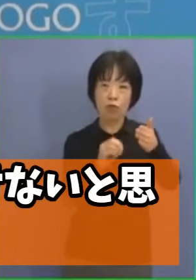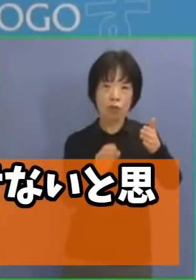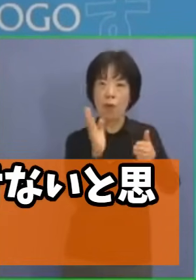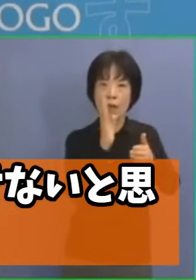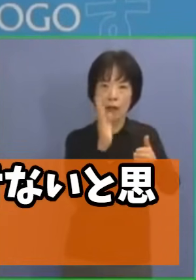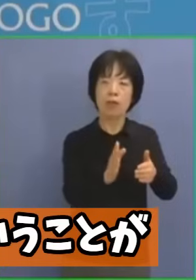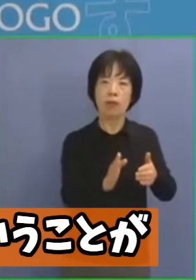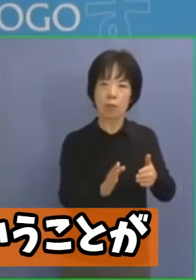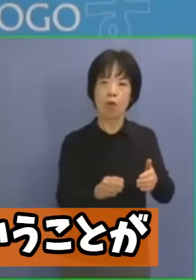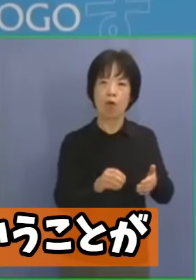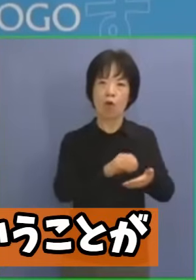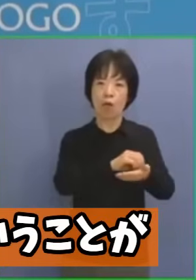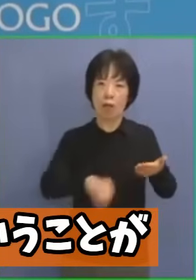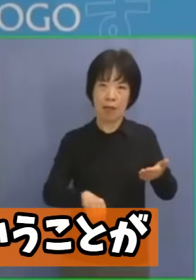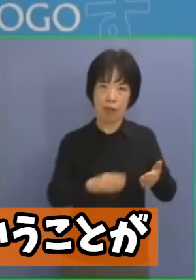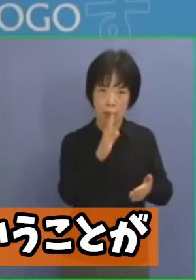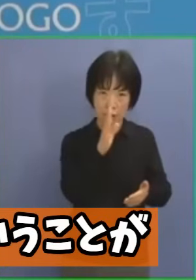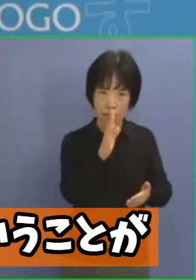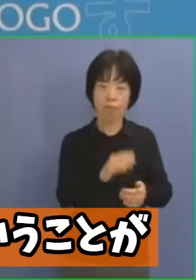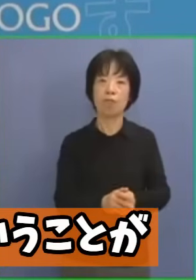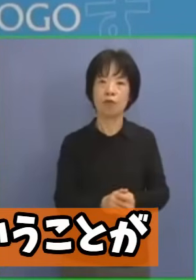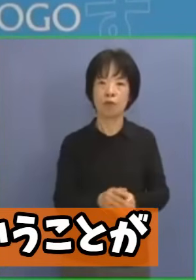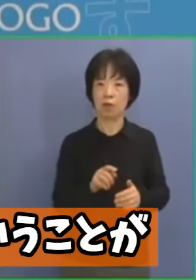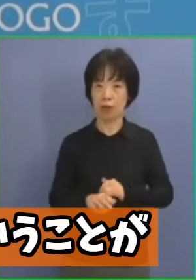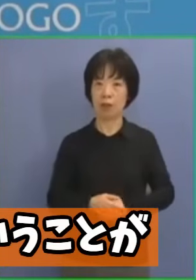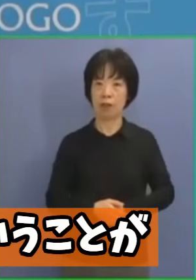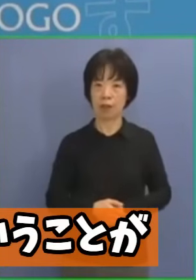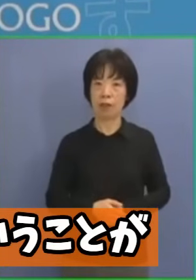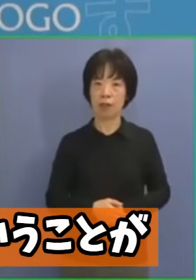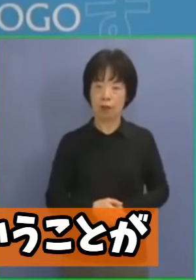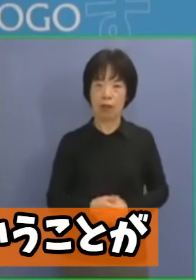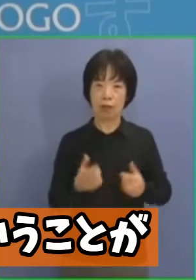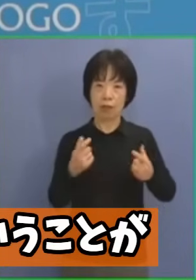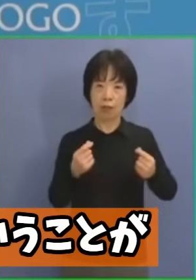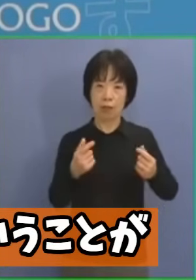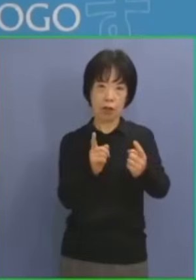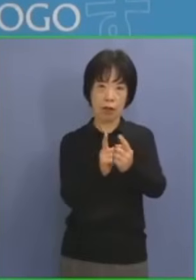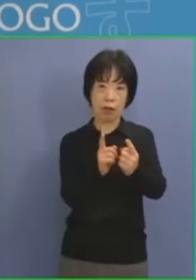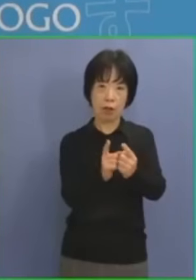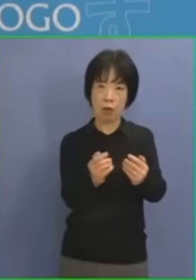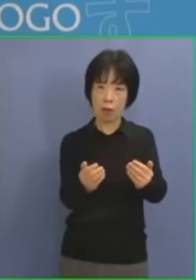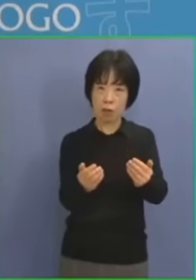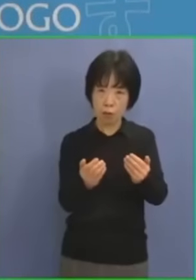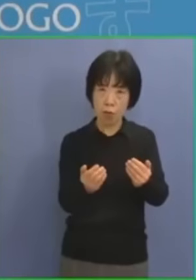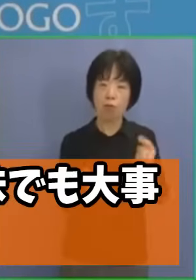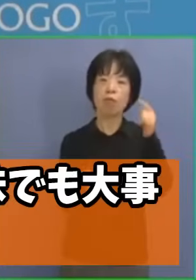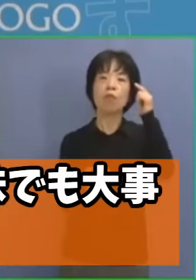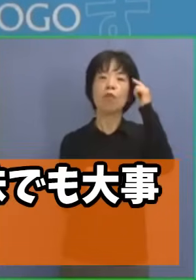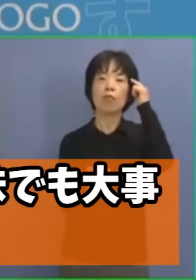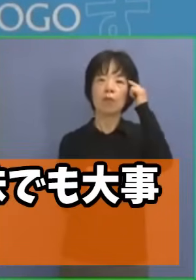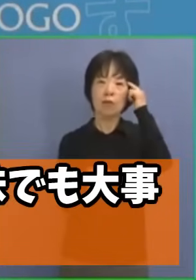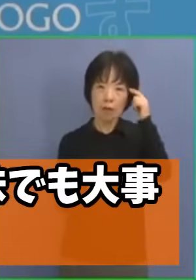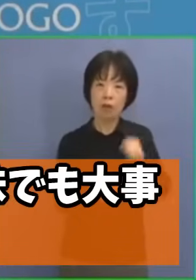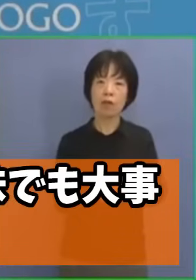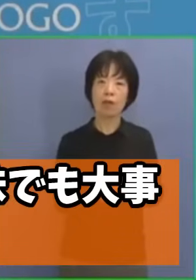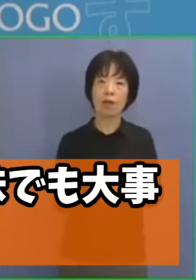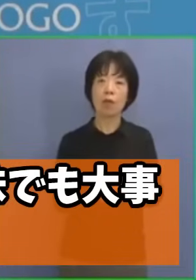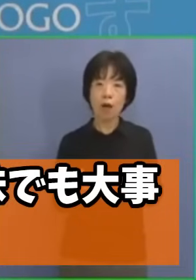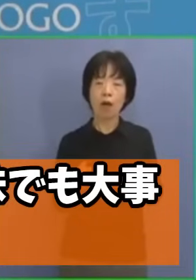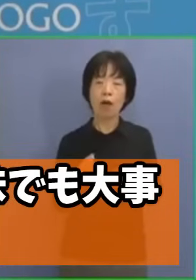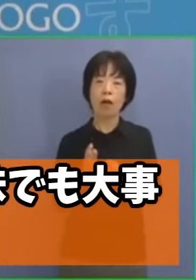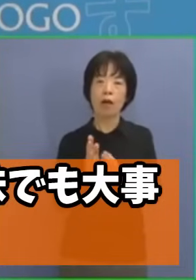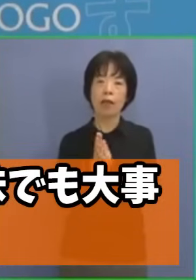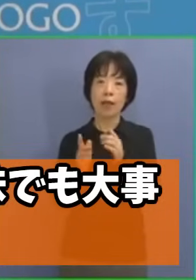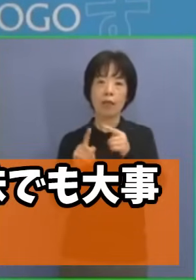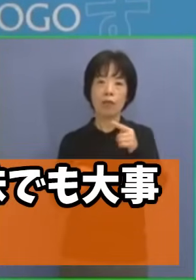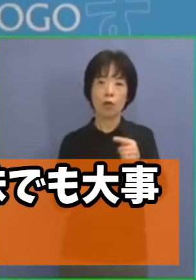きゃいけないと思いますけど、まあ、その上で、まあ、しかるべき対応をしていくということが、まあ、これはやっぱり県庁の組織をやっぱり